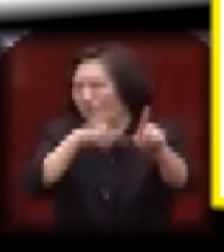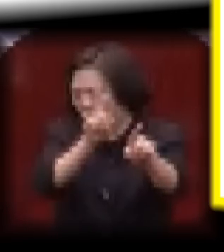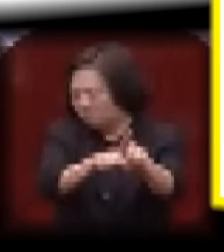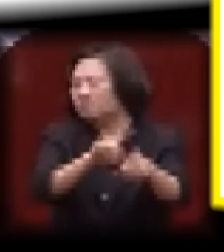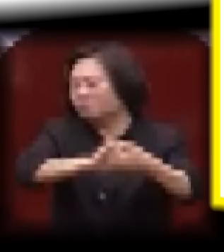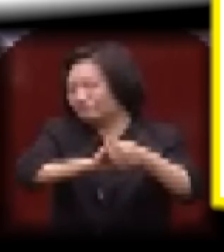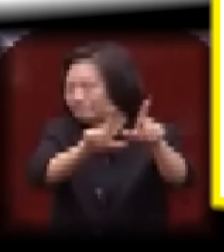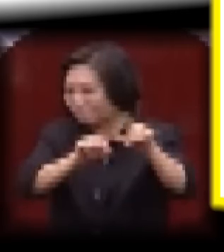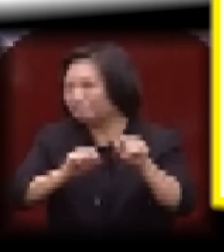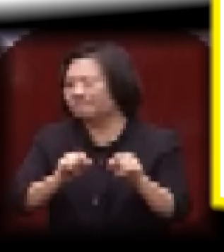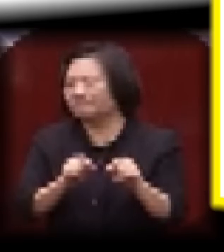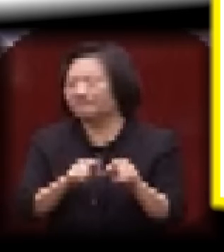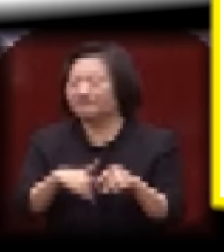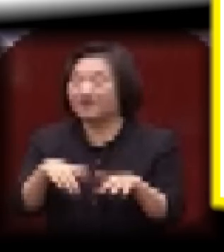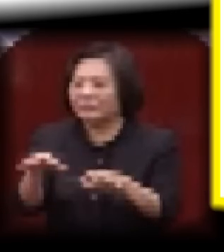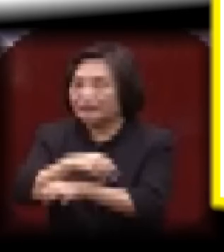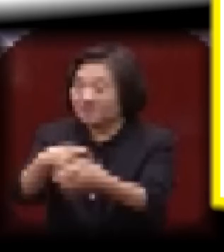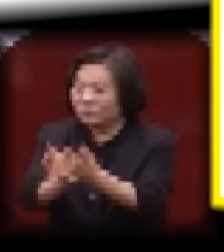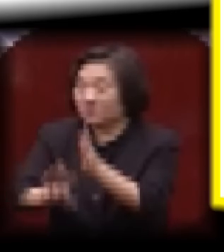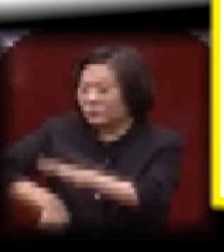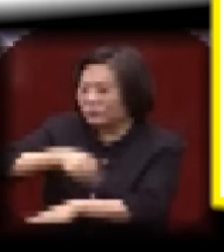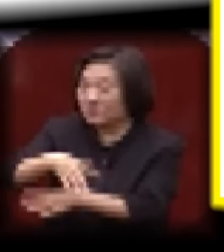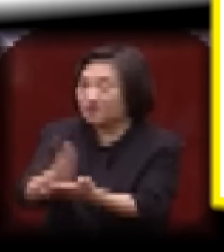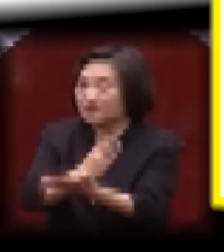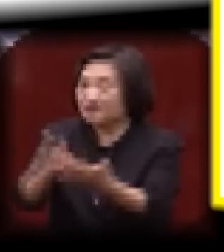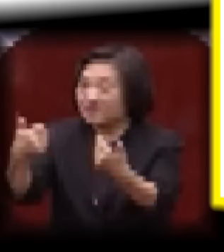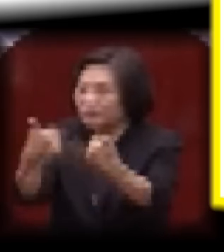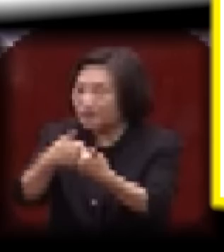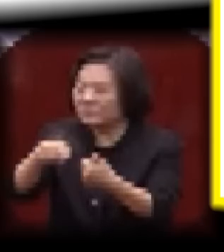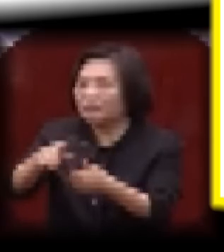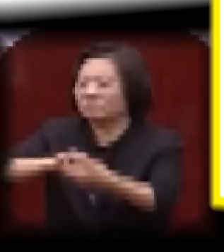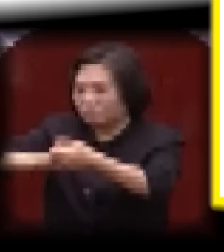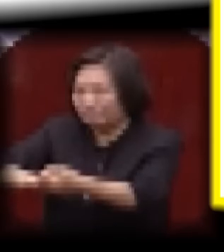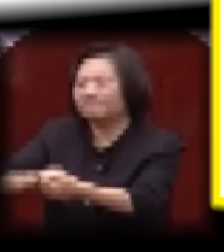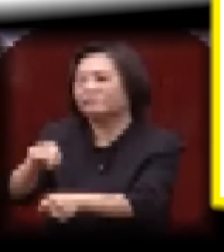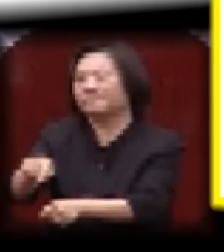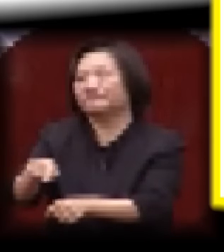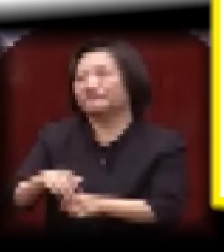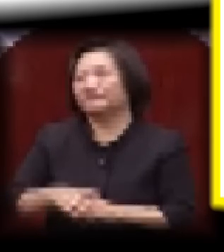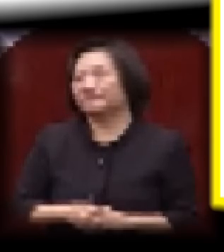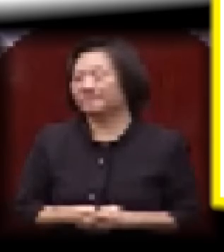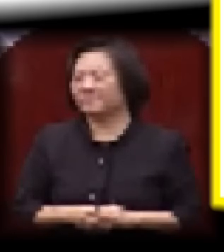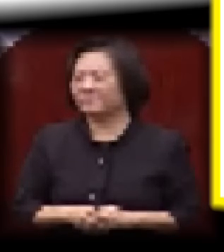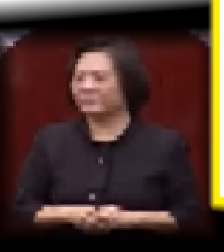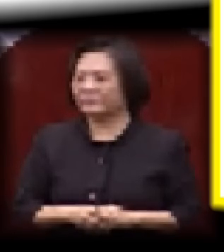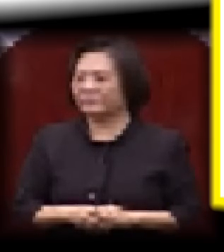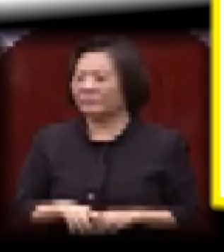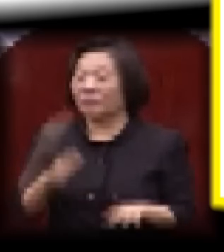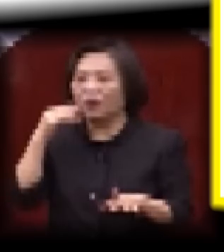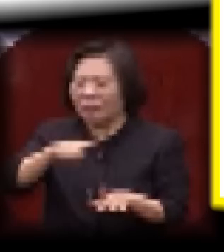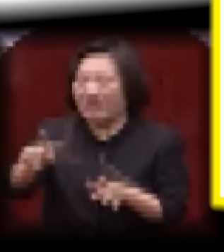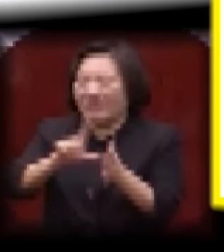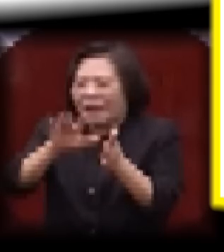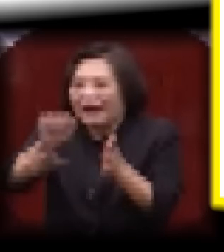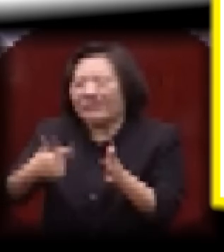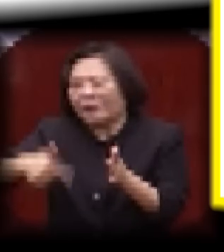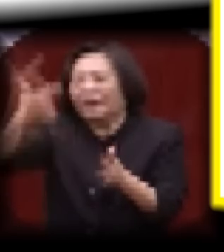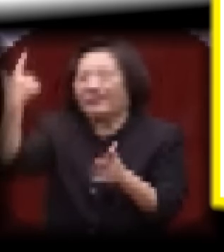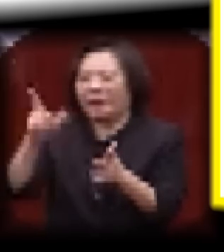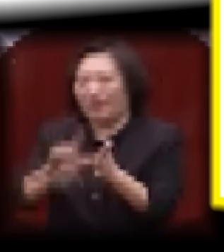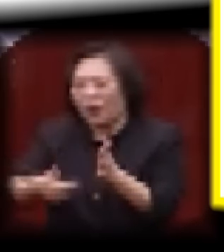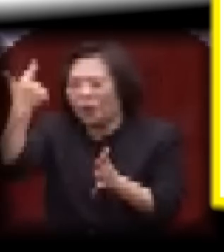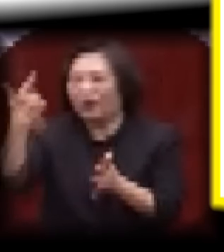投审会的决定，你知道，投审会的决定我们还是会尊重的啊。但是我只要求他速度快点。还有另外一点